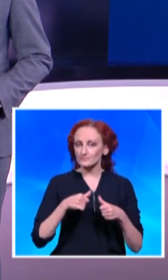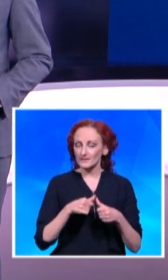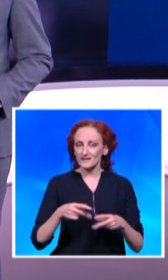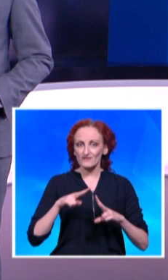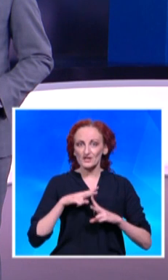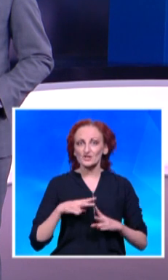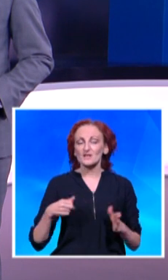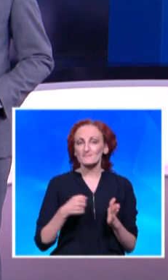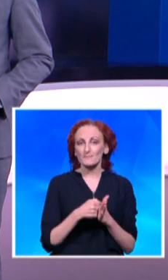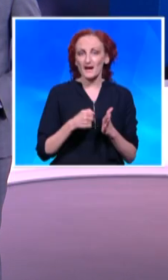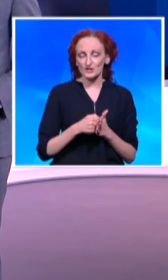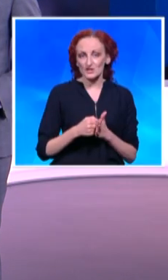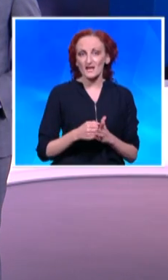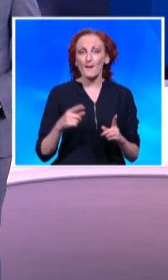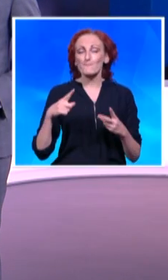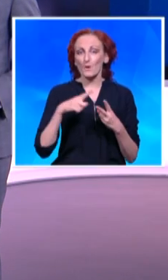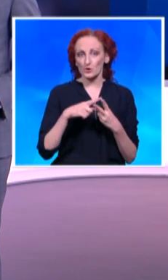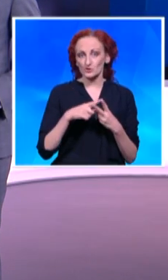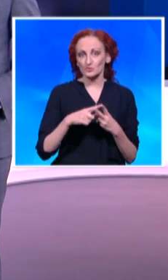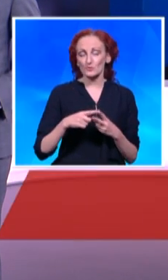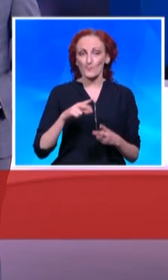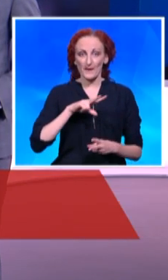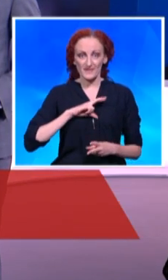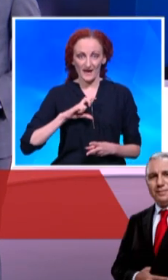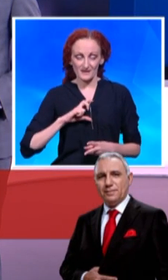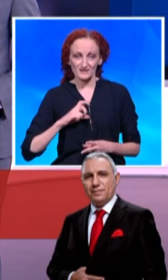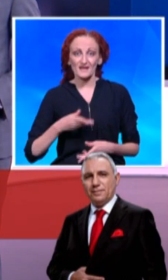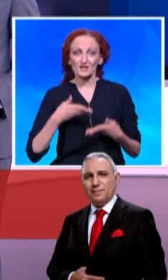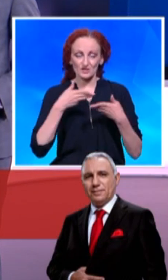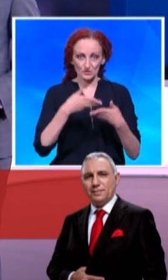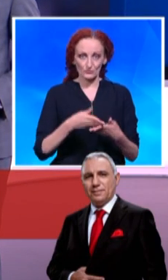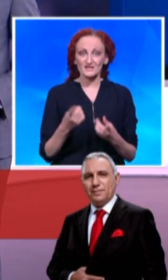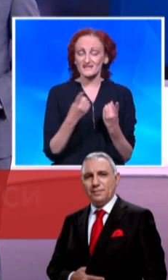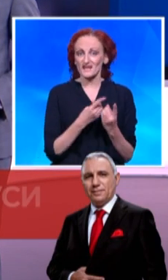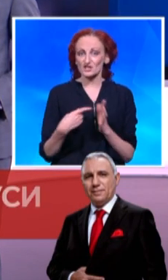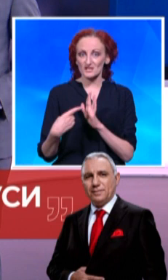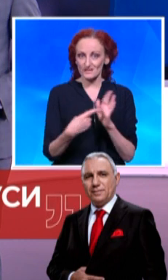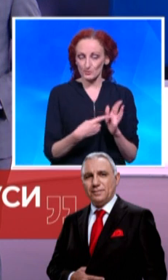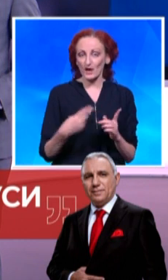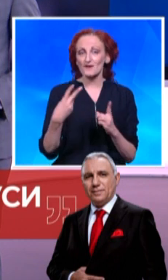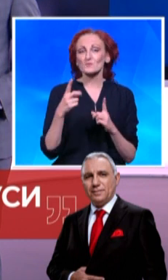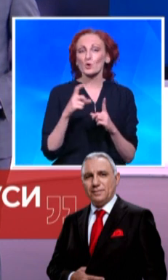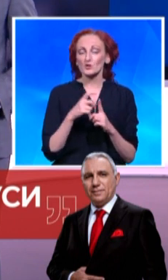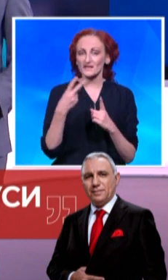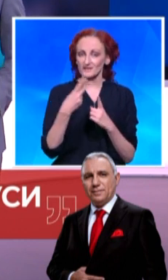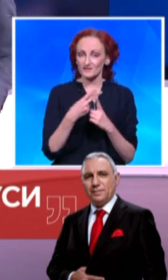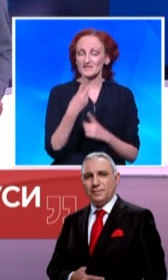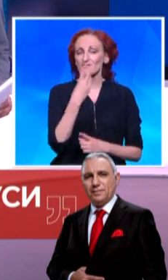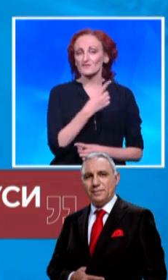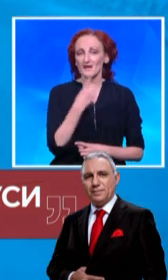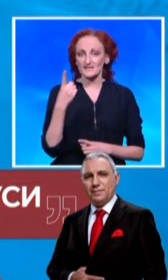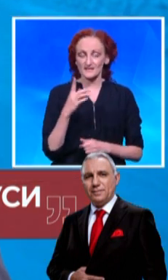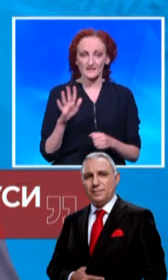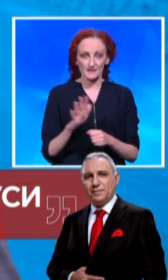с претендента за титлата Порто. Драконите гостуват на Естрела Амадора, срещата ще се излъчи в ефира на Ринко 21.15.